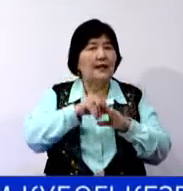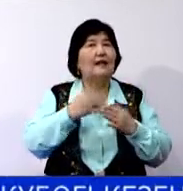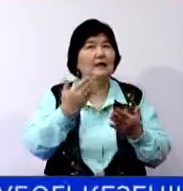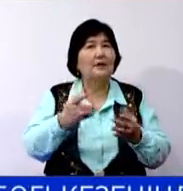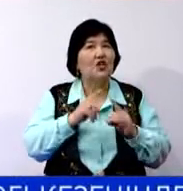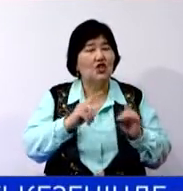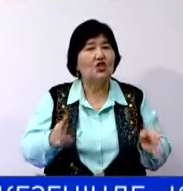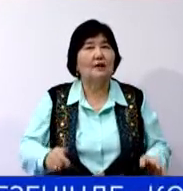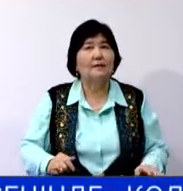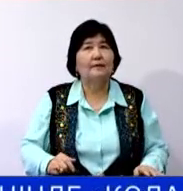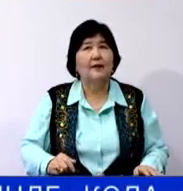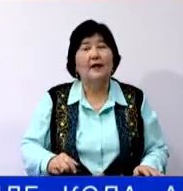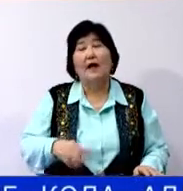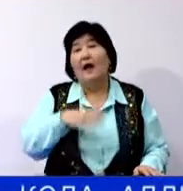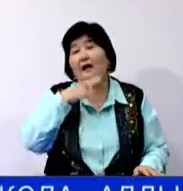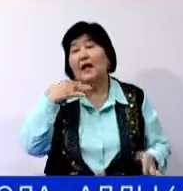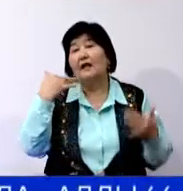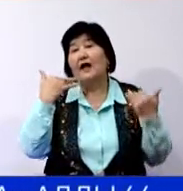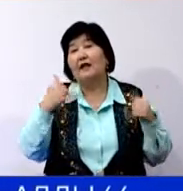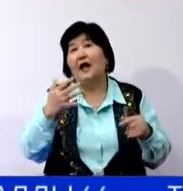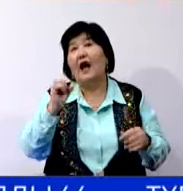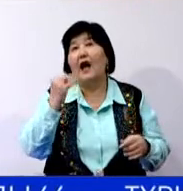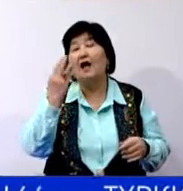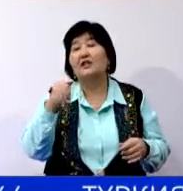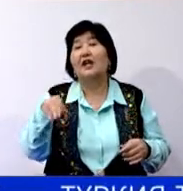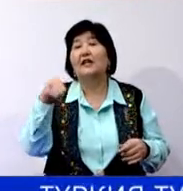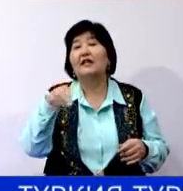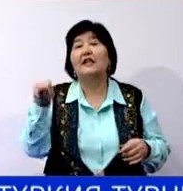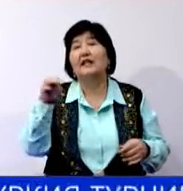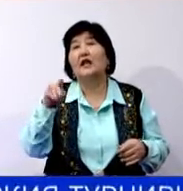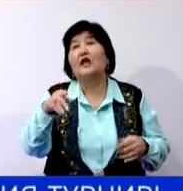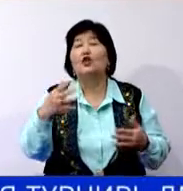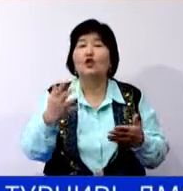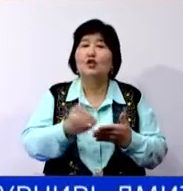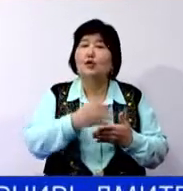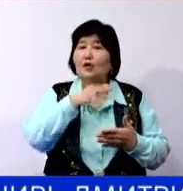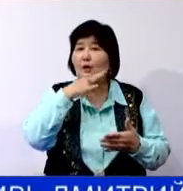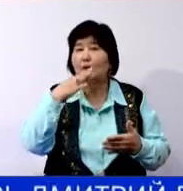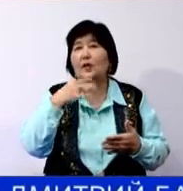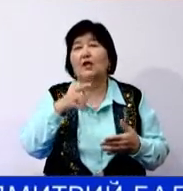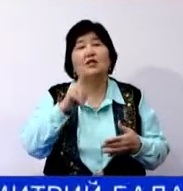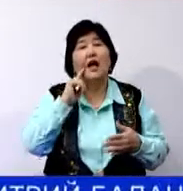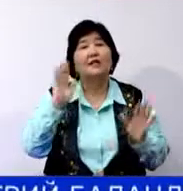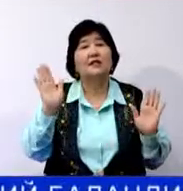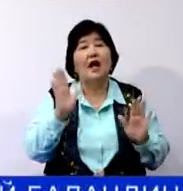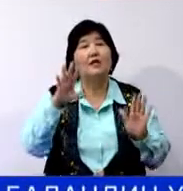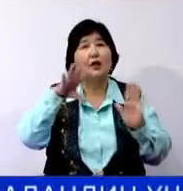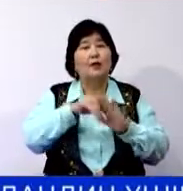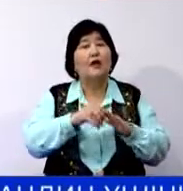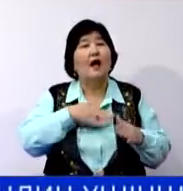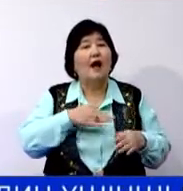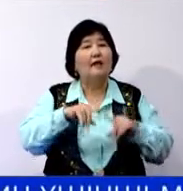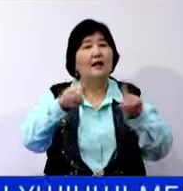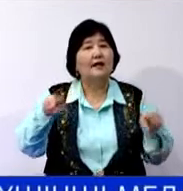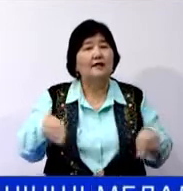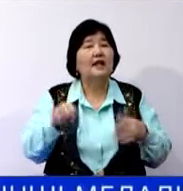ерекше. Талайды талантымен таңдай қақтырған Айшани Даттатреяның жетістіктері де жоқ емес. Жасаншының қоржынындағы алғыс хаттары